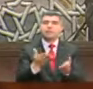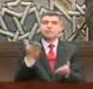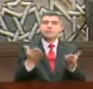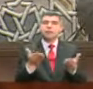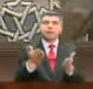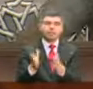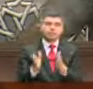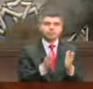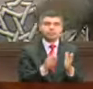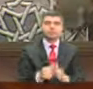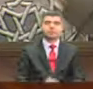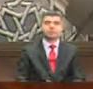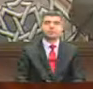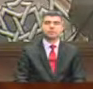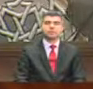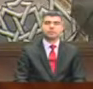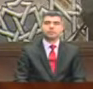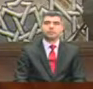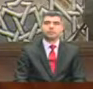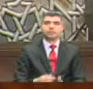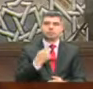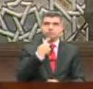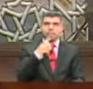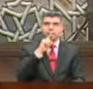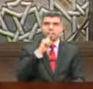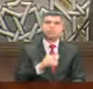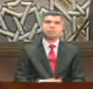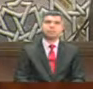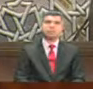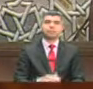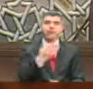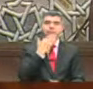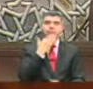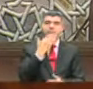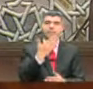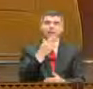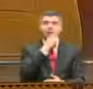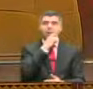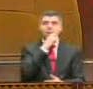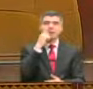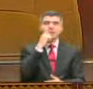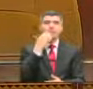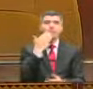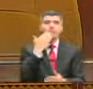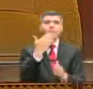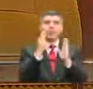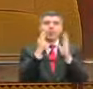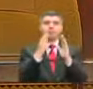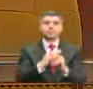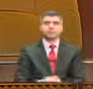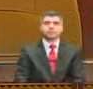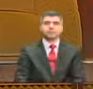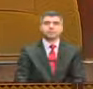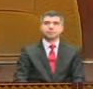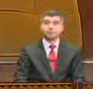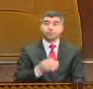أحد، تفضل السيد النائب. بسم الله الرحمن الرحيم. رمضان مبارك السادة الوزراء، سيدة والسادة النواب. السؤال